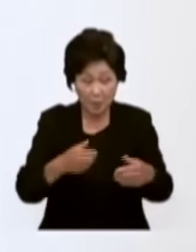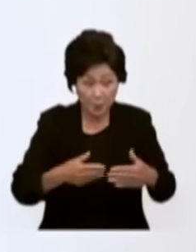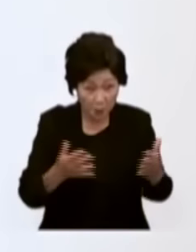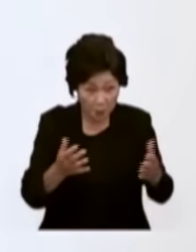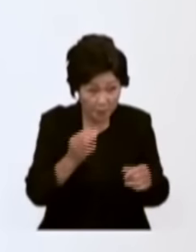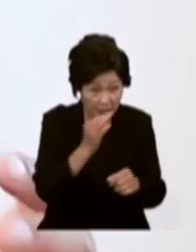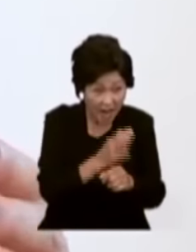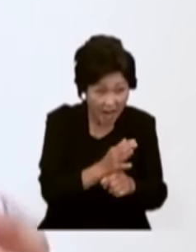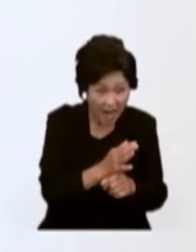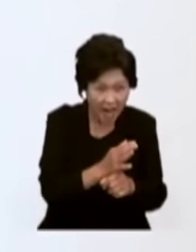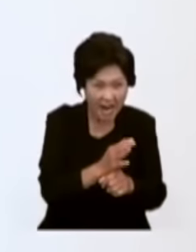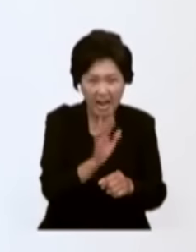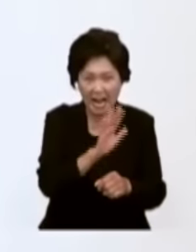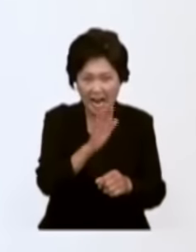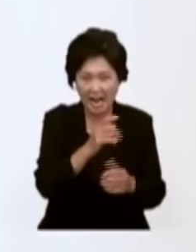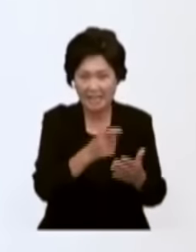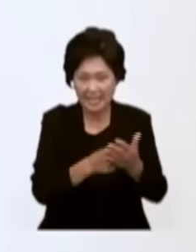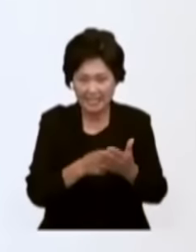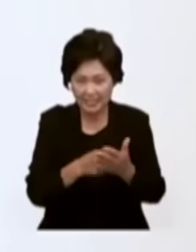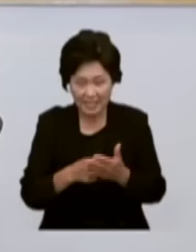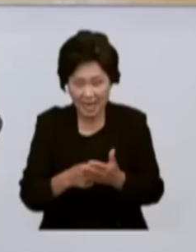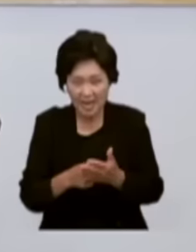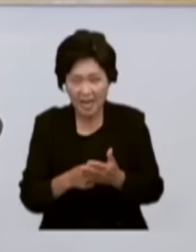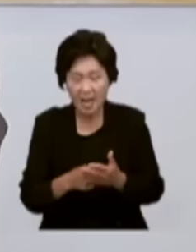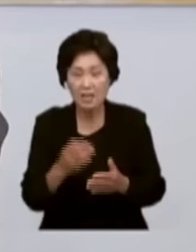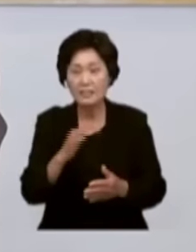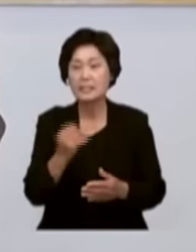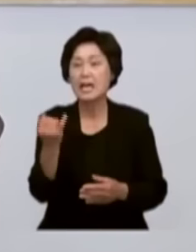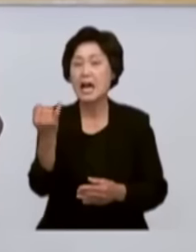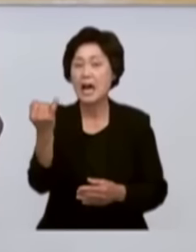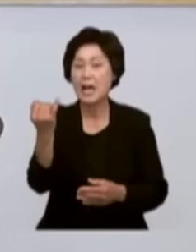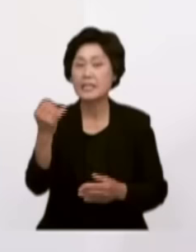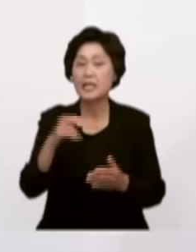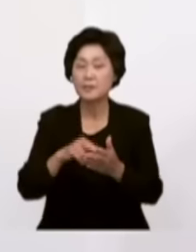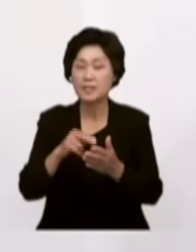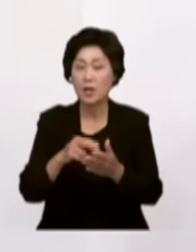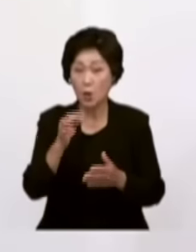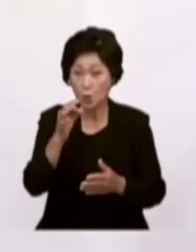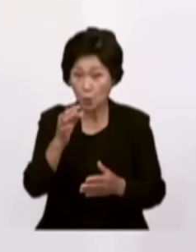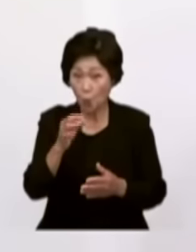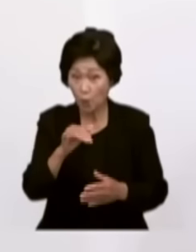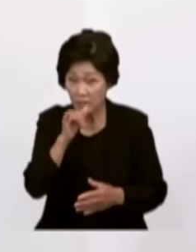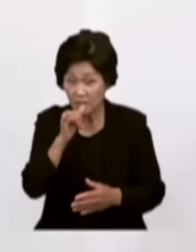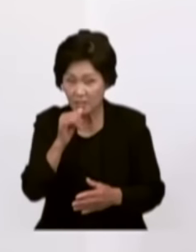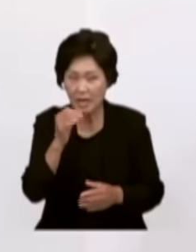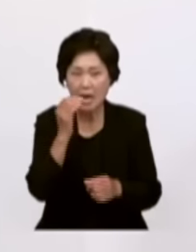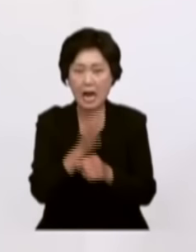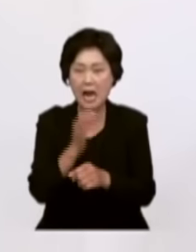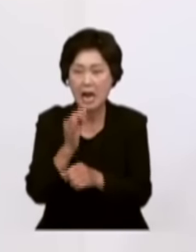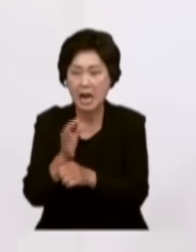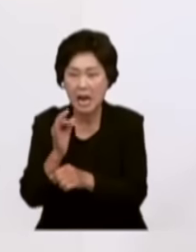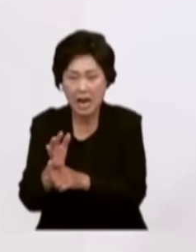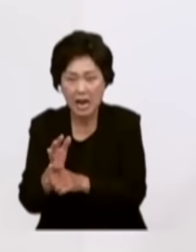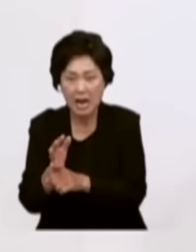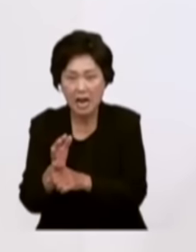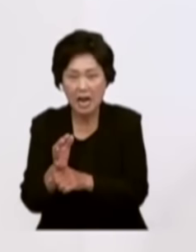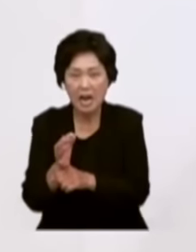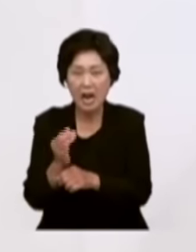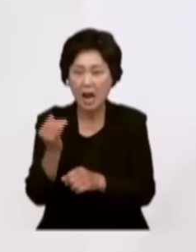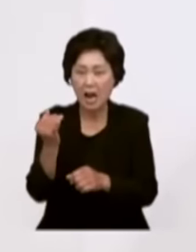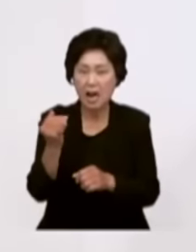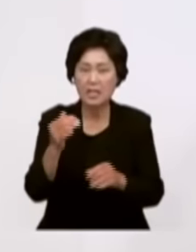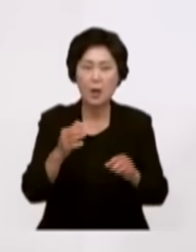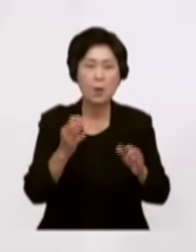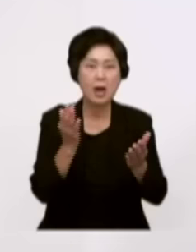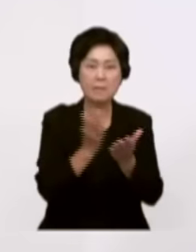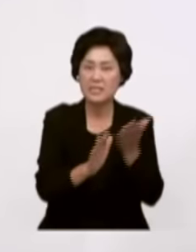근데 우리 아내는 돈만 있으면 쓰고 싶어서 좀 부유하게 자란다. 예, 워낙 집안이 잘 살았기 때문에 네. 그러다 보니까 저랑 잘 안 맞고